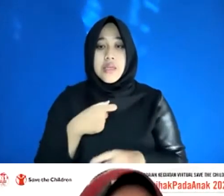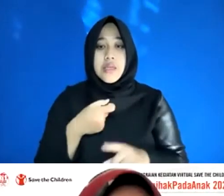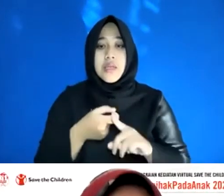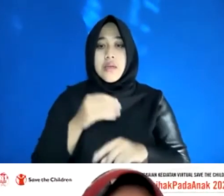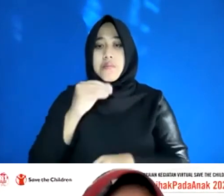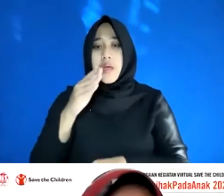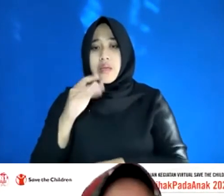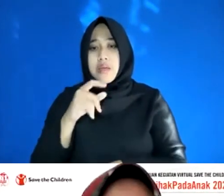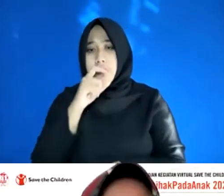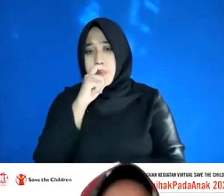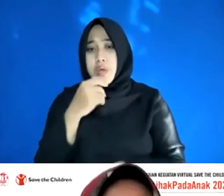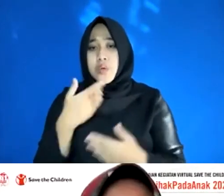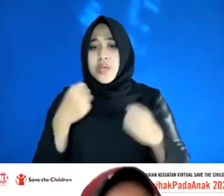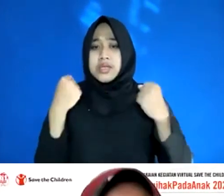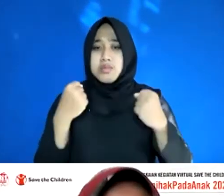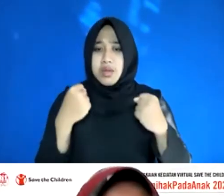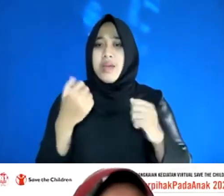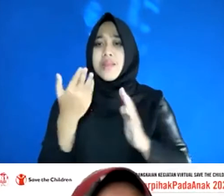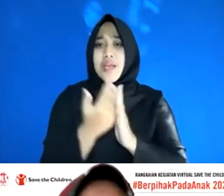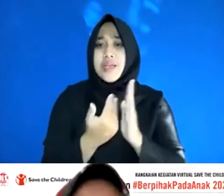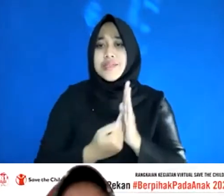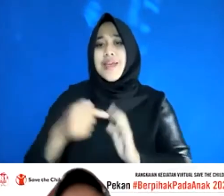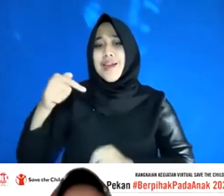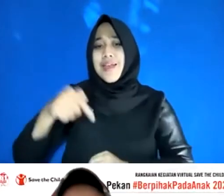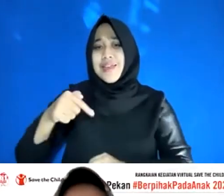Pak. Udah semangat nunggu-nunggu sesi ini.